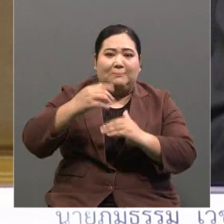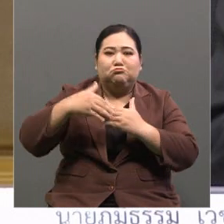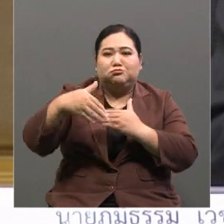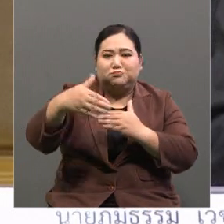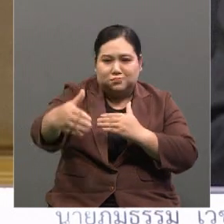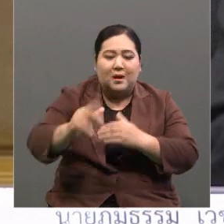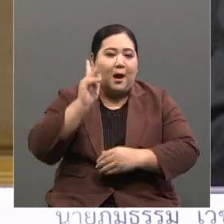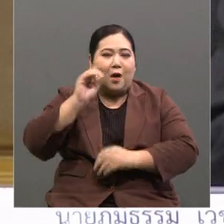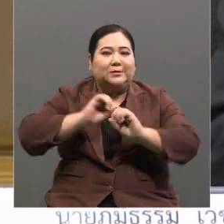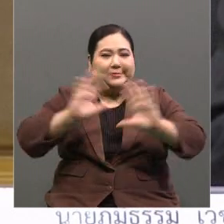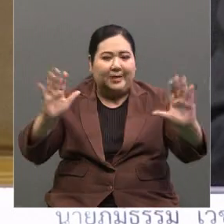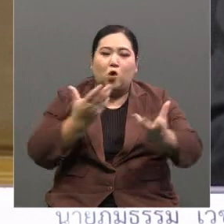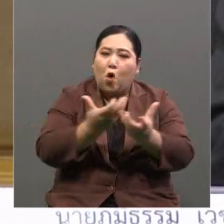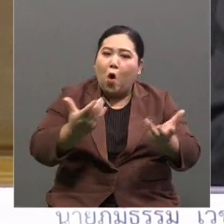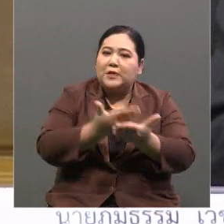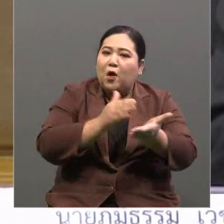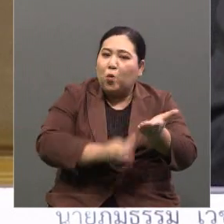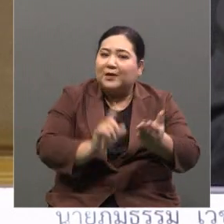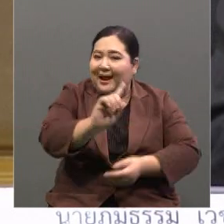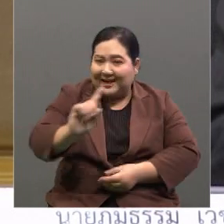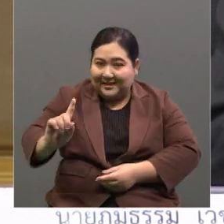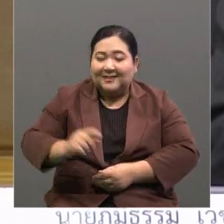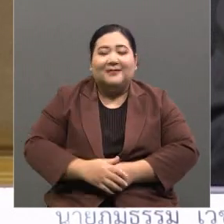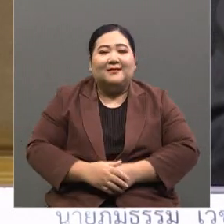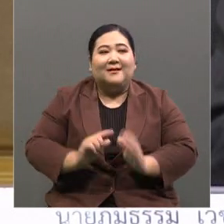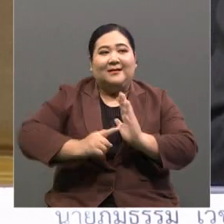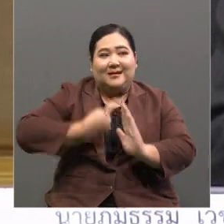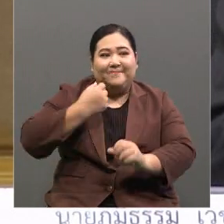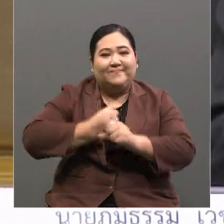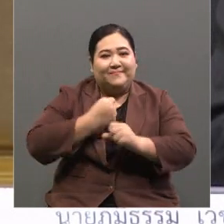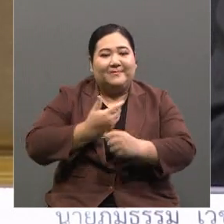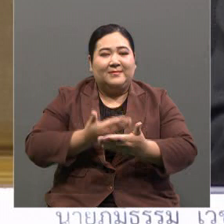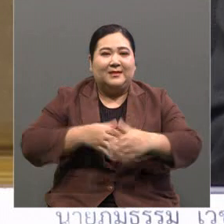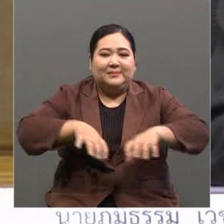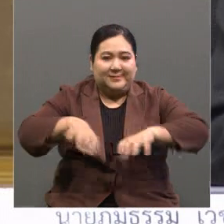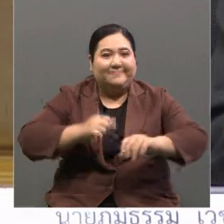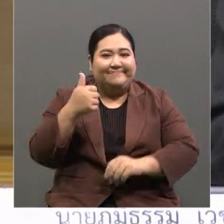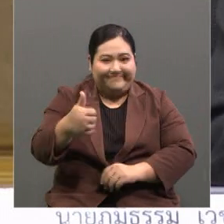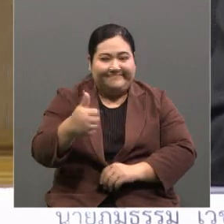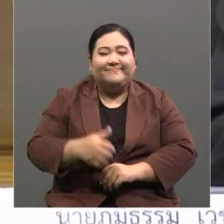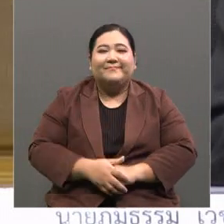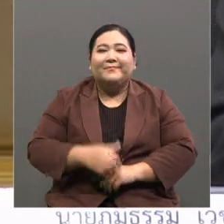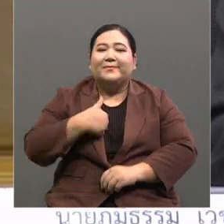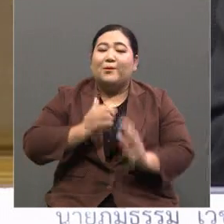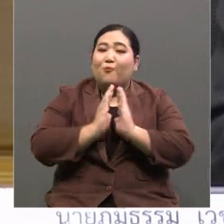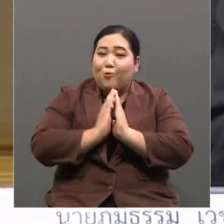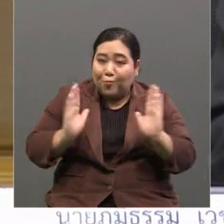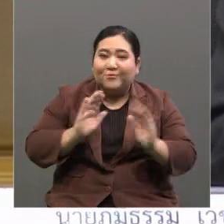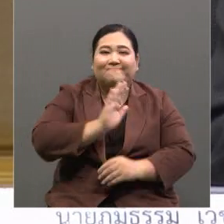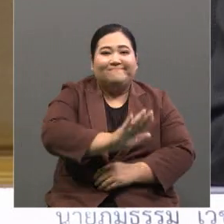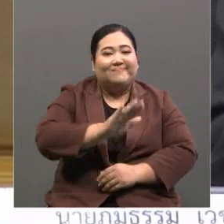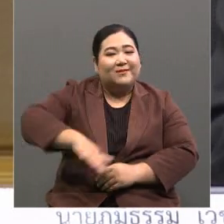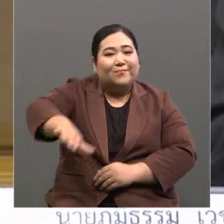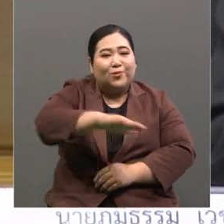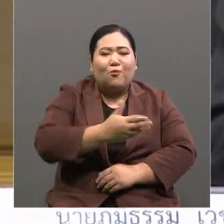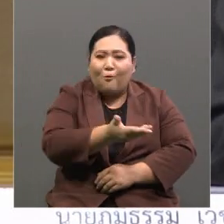ราจะแถลงข่าวชัดเจนว่ามีอะไรบ้างแล้วก็ทุกอย่างก็จะเริ่มลงได้ผมได้กราบขอบพระคุณและก็ข